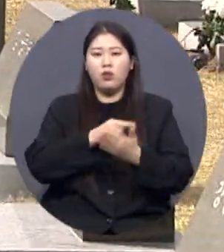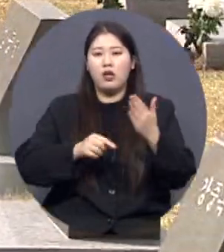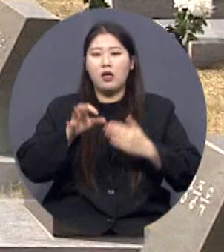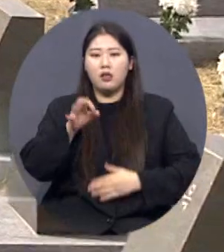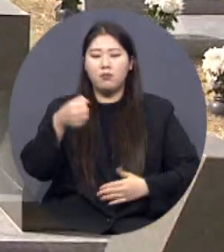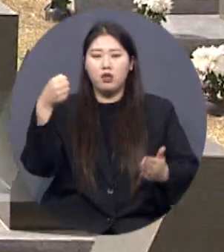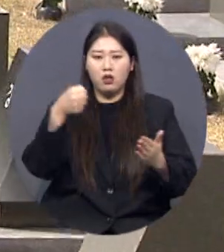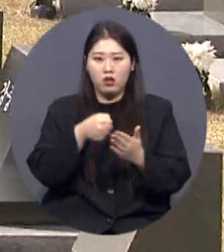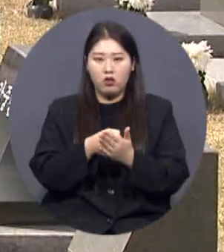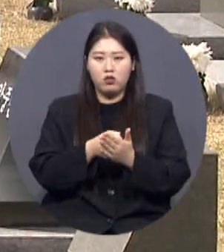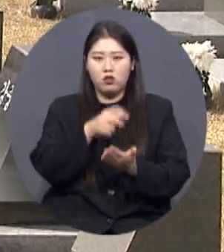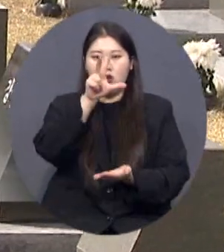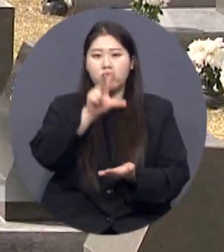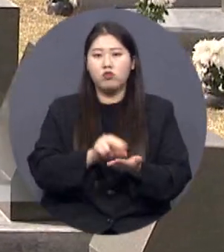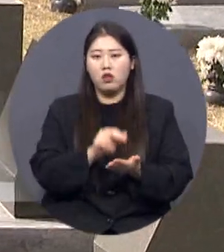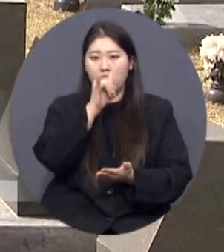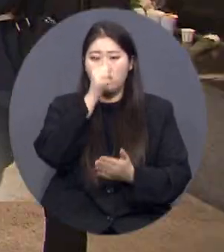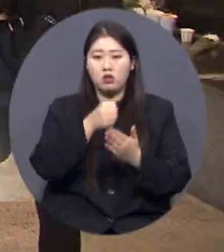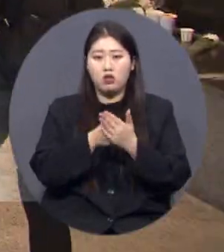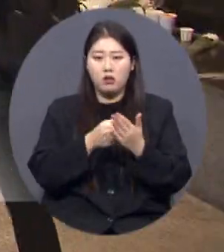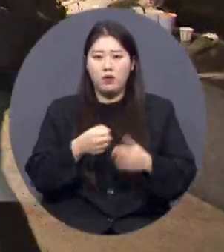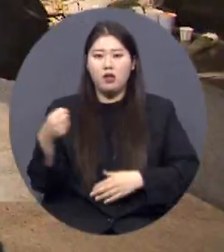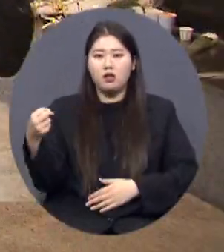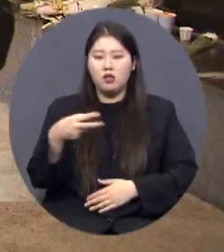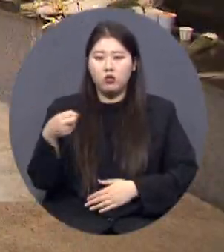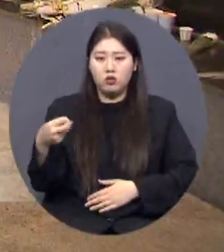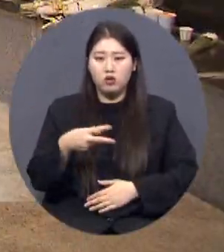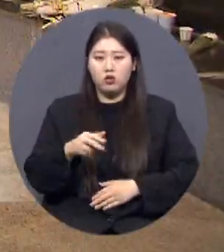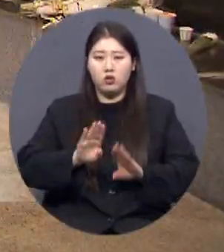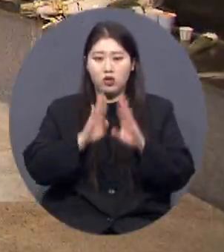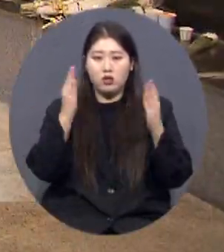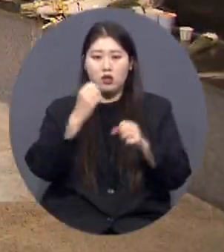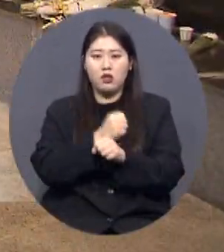결정 인원에 적체가 발생했다며 수시로